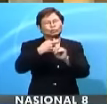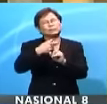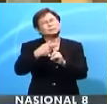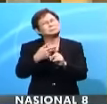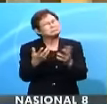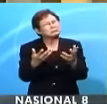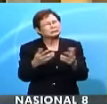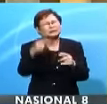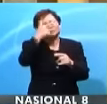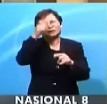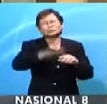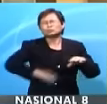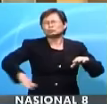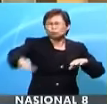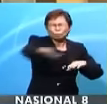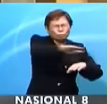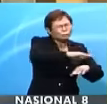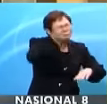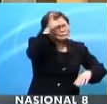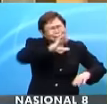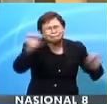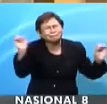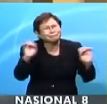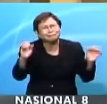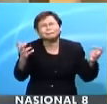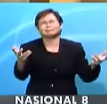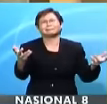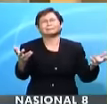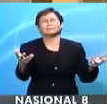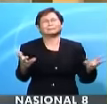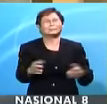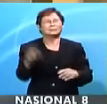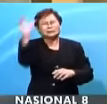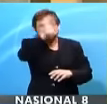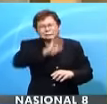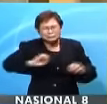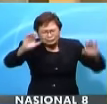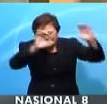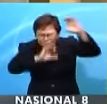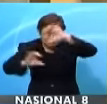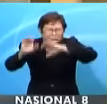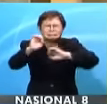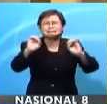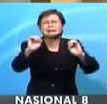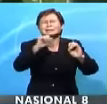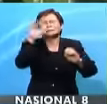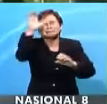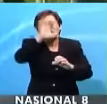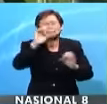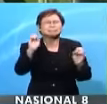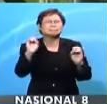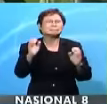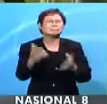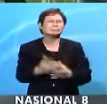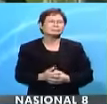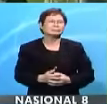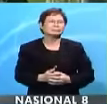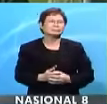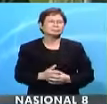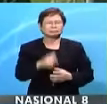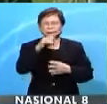Sebab kawasan ni semua orang cari tak ada. Tak ada langsung, tak ada jejak langsung. Tiwan pun tak